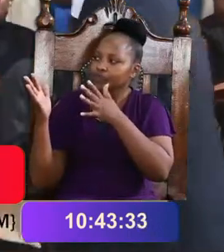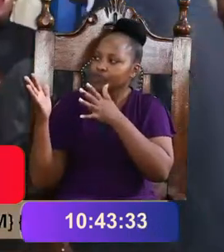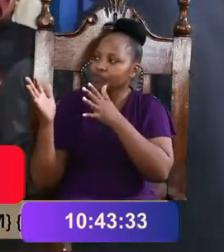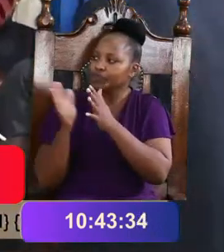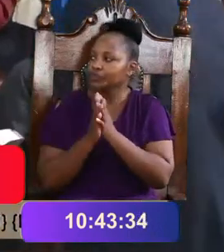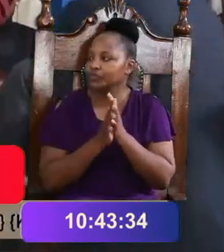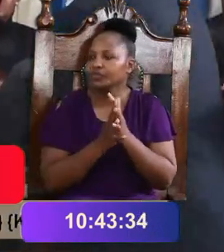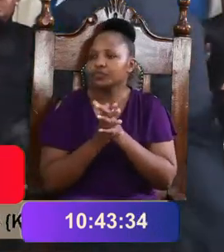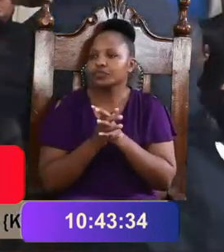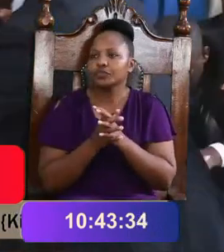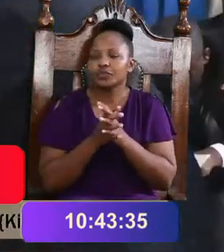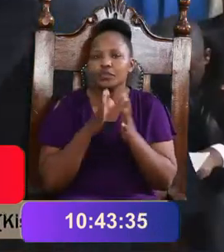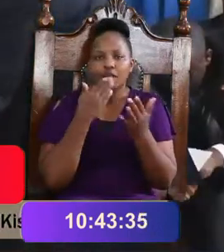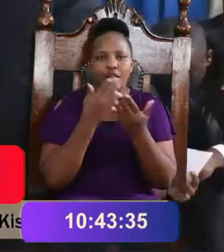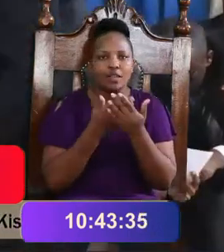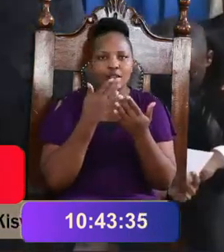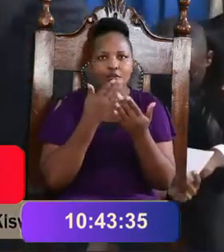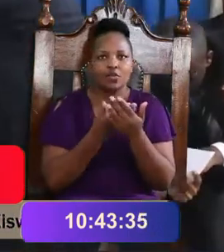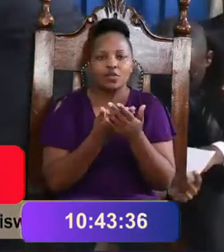Thank you.